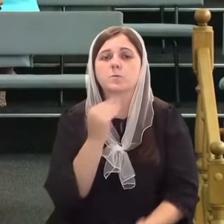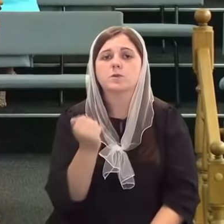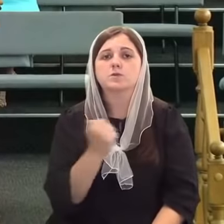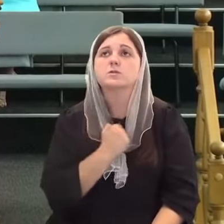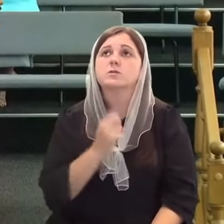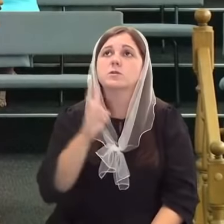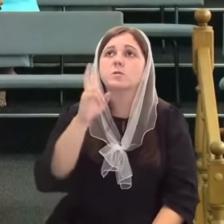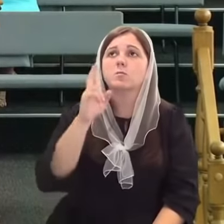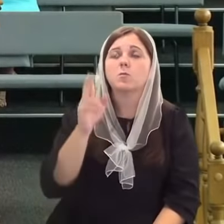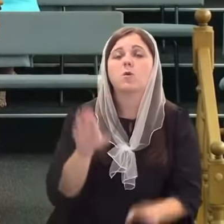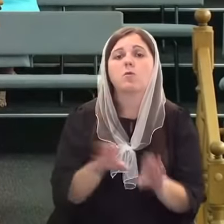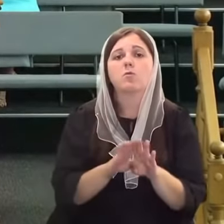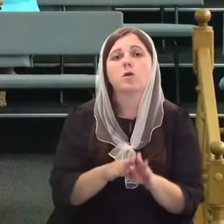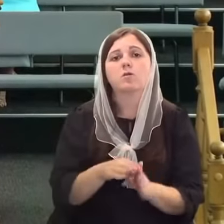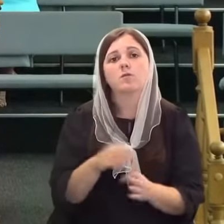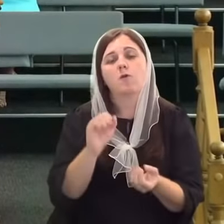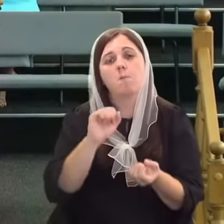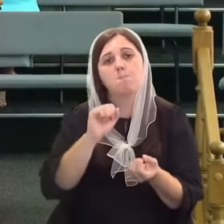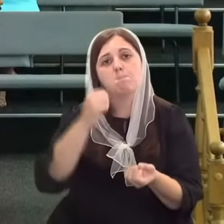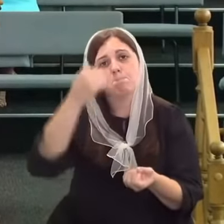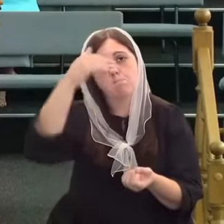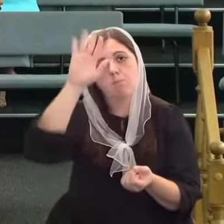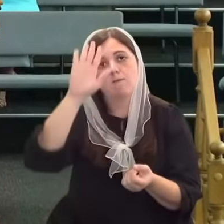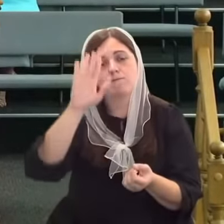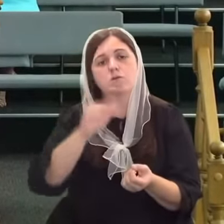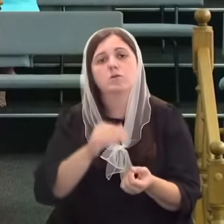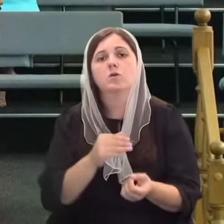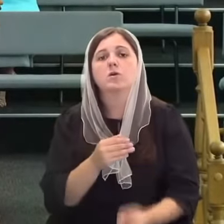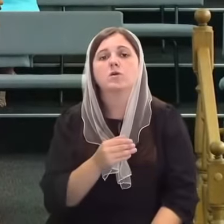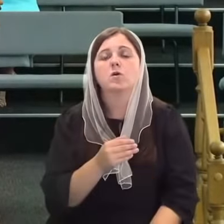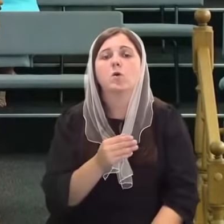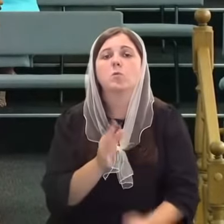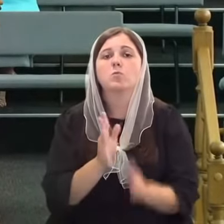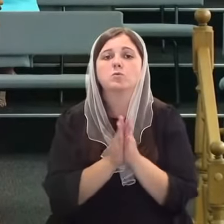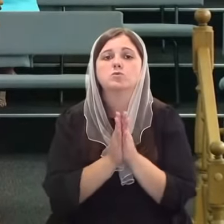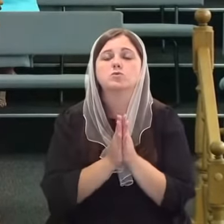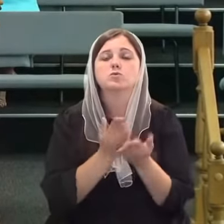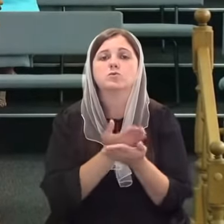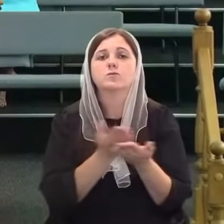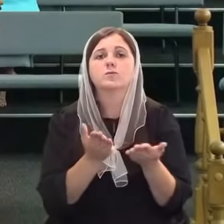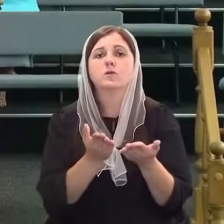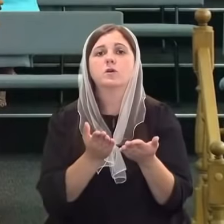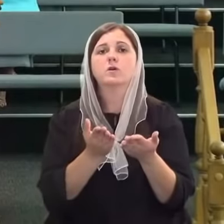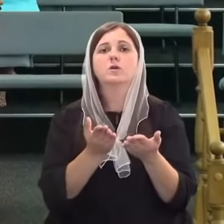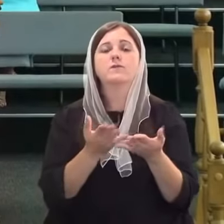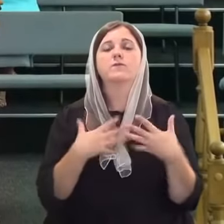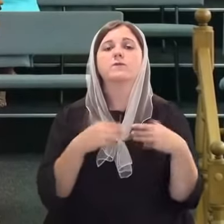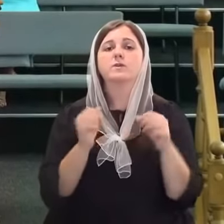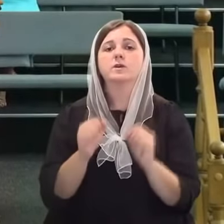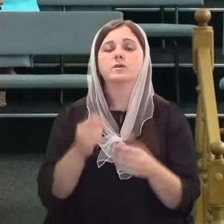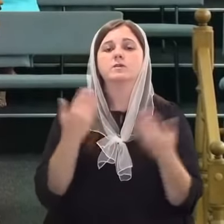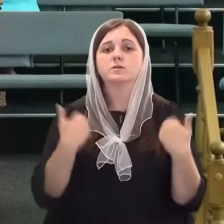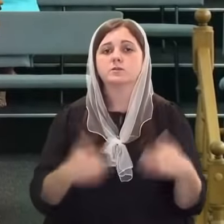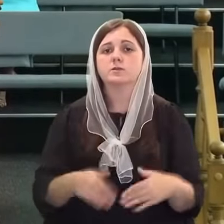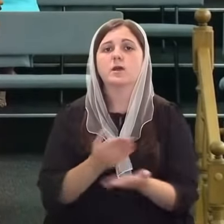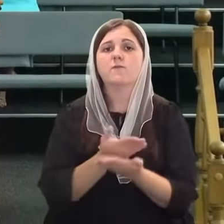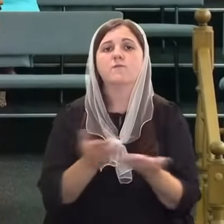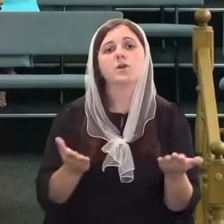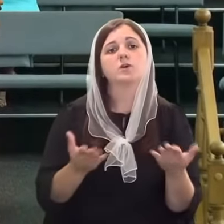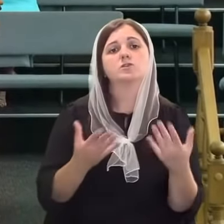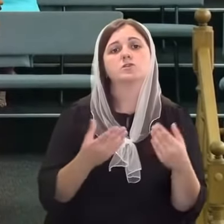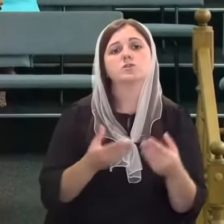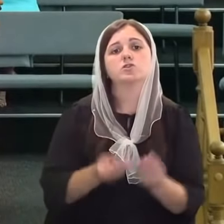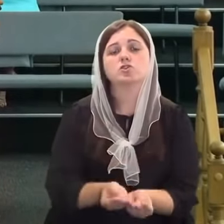милосердием Божьим, как апостол Павел в 12 главе Римлянам. Умоляю вас, представьте тела ваши в